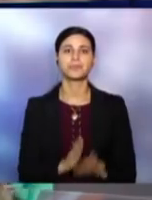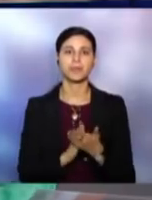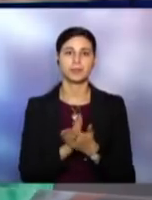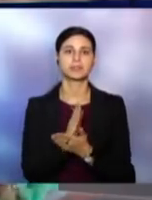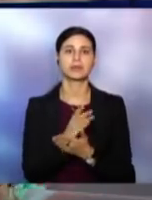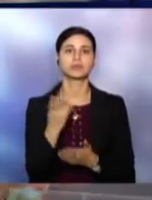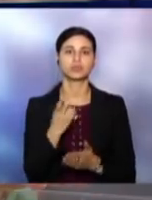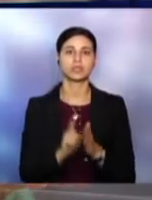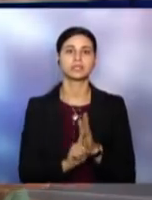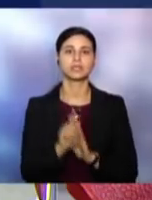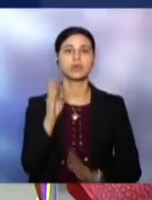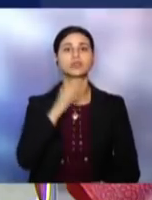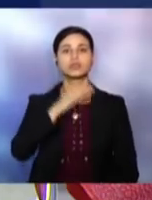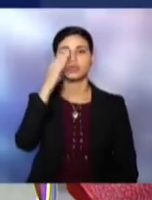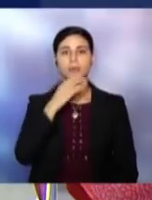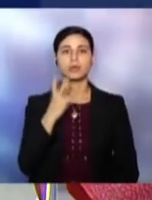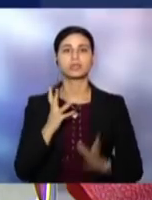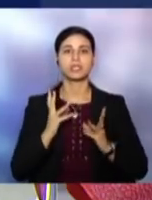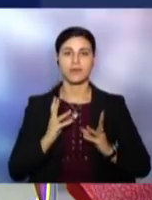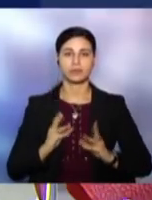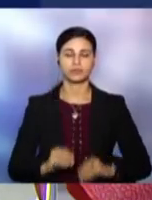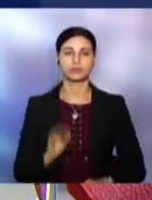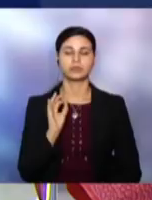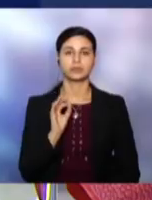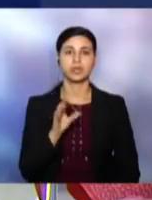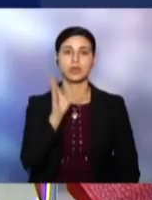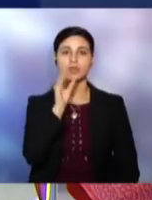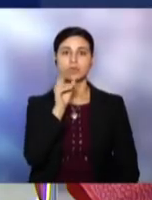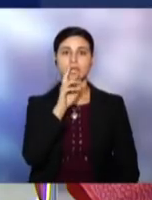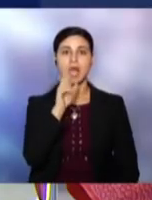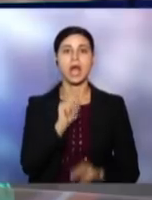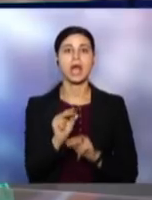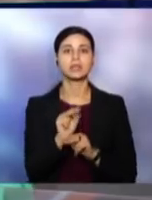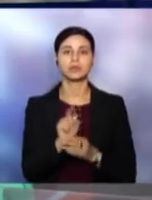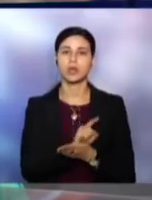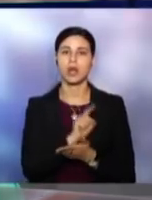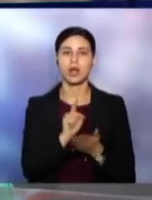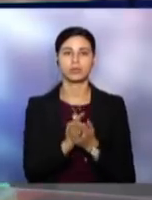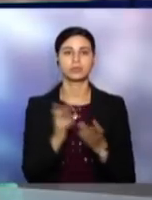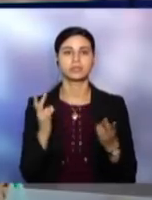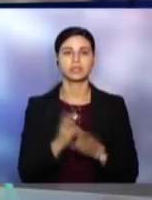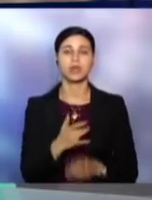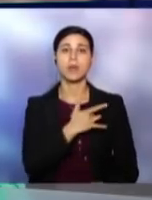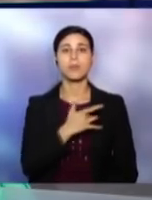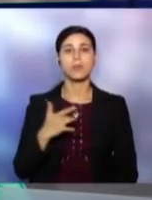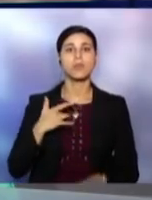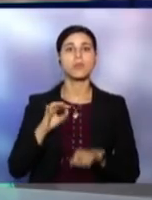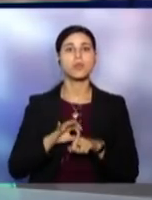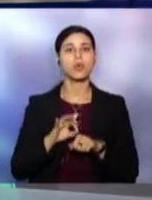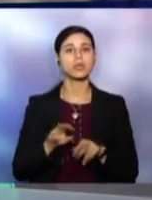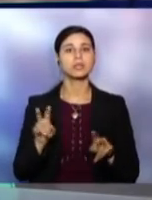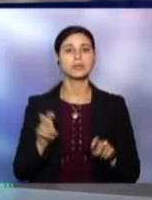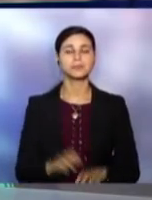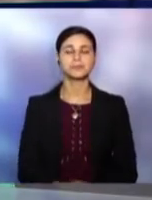მიზანმიმართულად უნდა დაიწყოს. ანუ მშობელი დავამშვიდეთ ანტიბიოტიკო. აბსოლუტურად, ანტიბიოტიკი ამ შემთხვევაში აუცილებლად საჭირო. ხა რა შეიძლება ბრონქიტს?